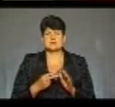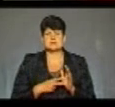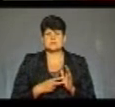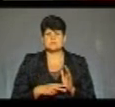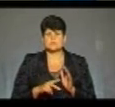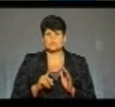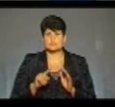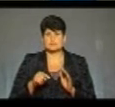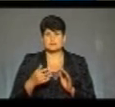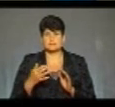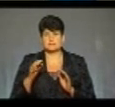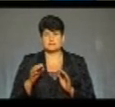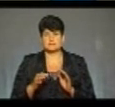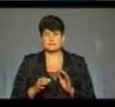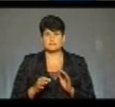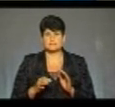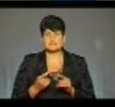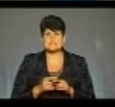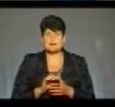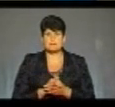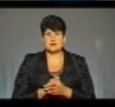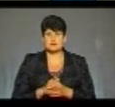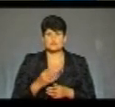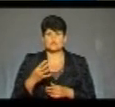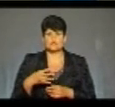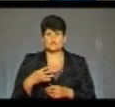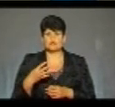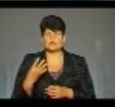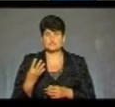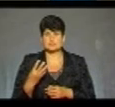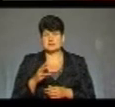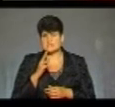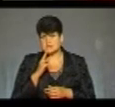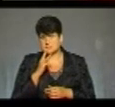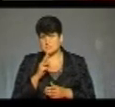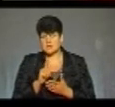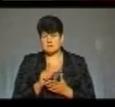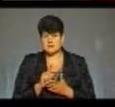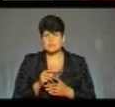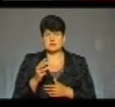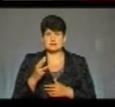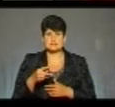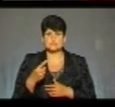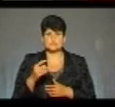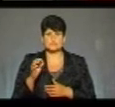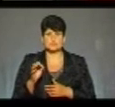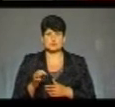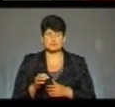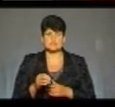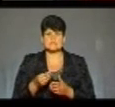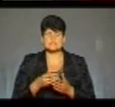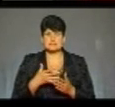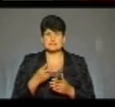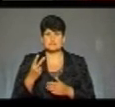71,5% – це мир, 44% – заробітні плати і пенсії, 31% тарифи